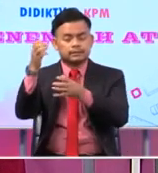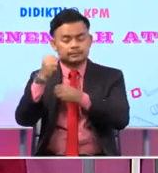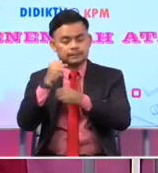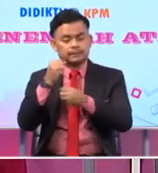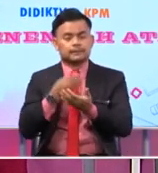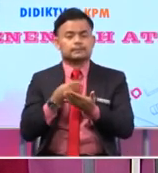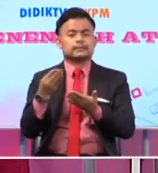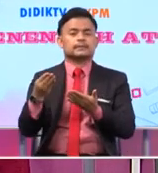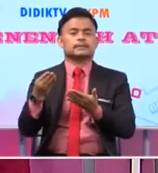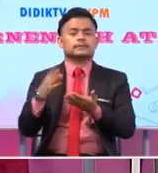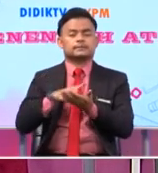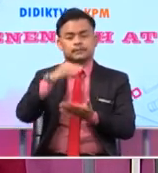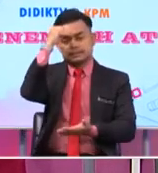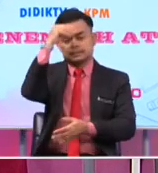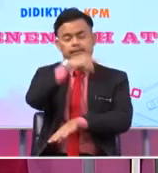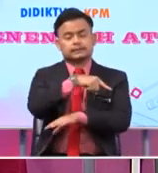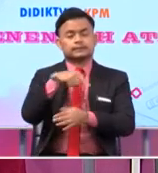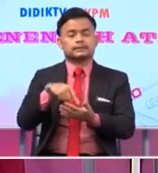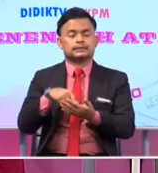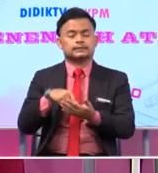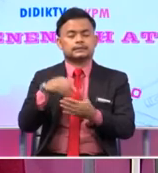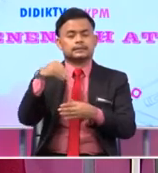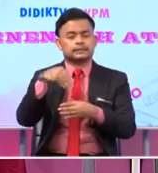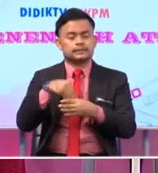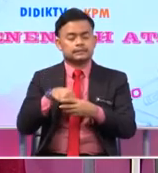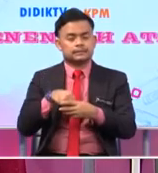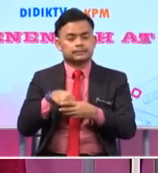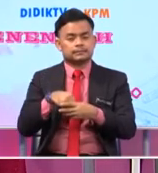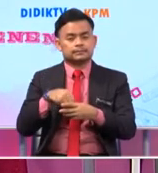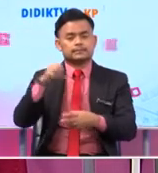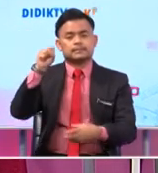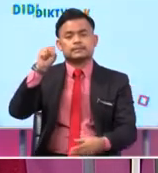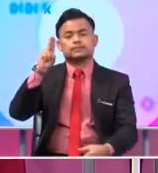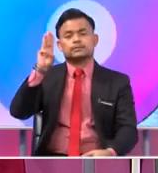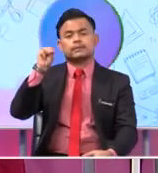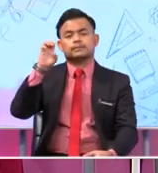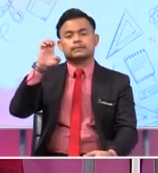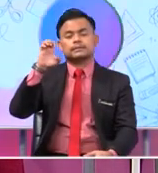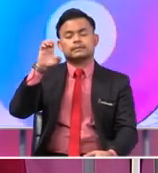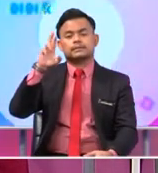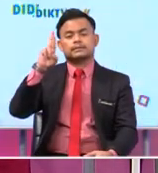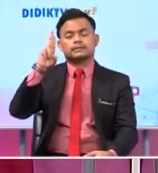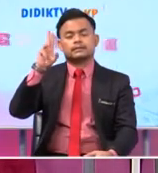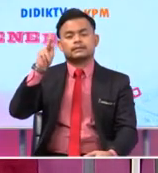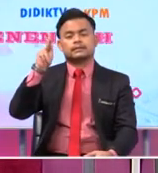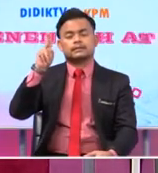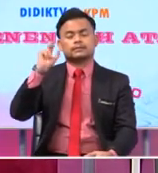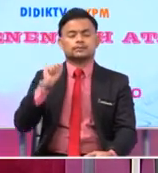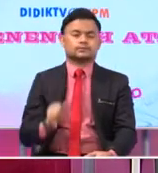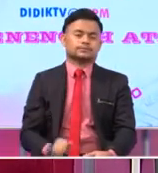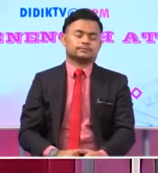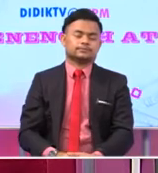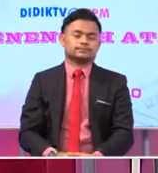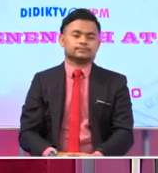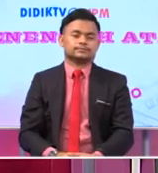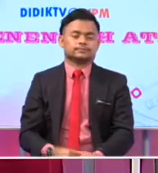pada hari ini di sumberku dalam pot the americas iPod td5 Kementerian pelajaran Malaysia